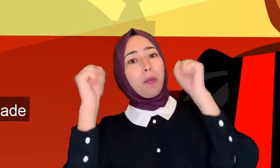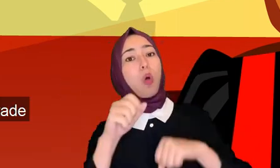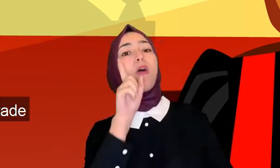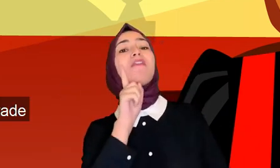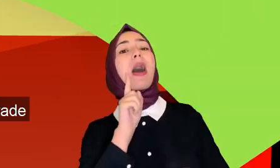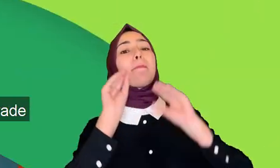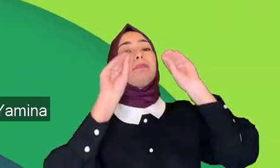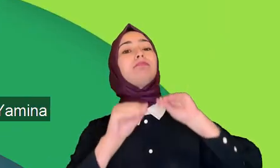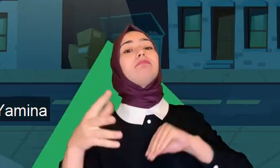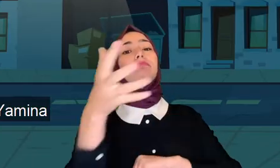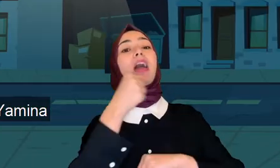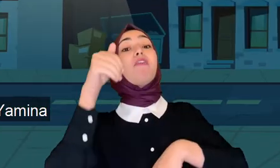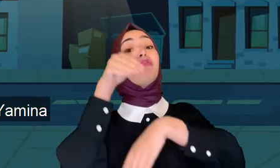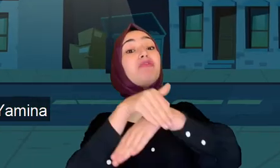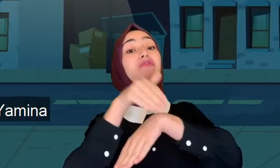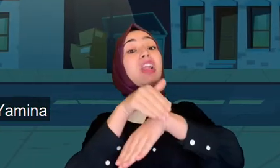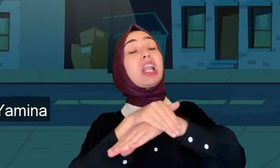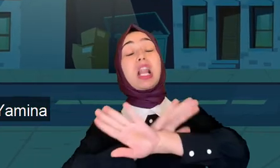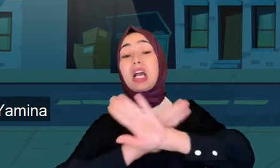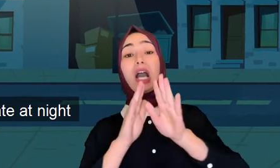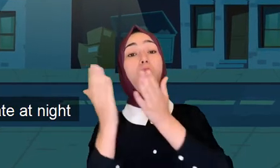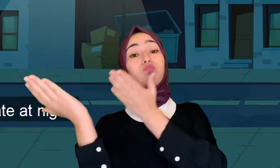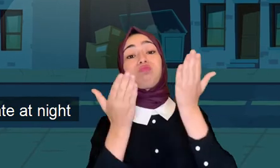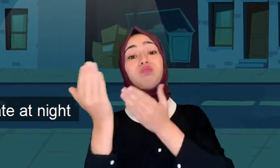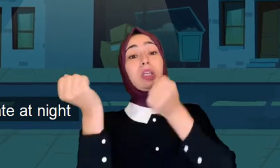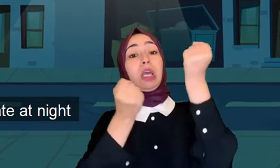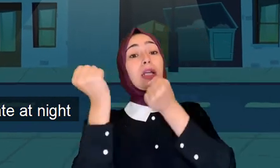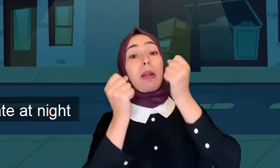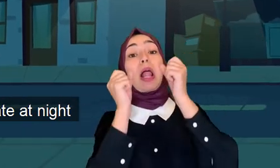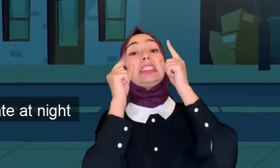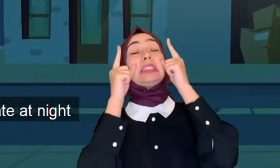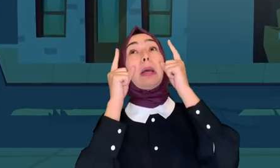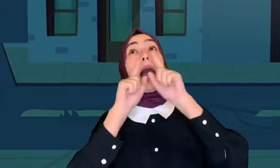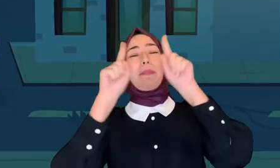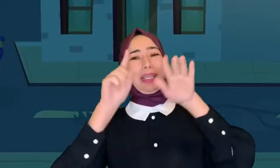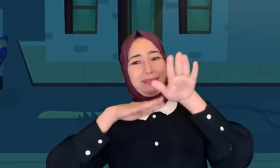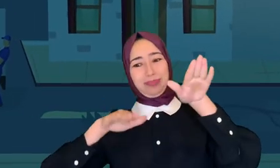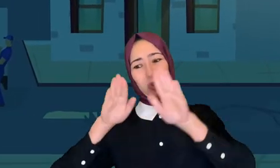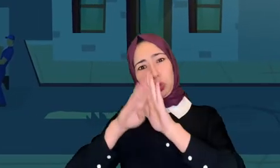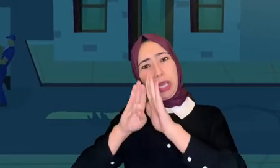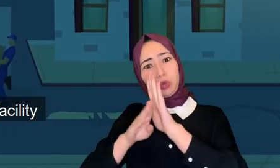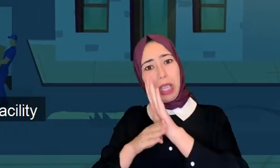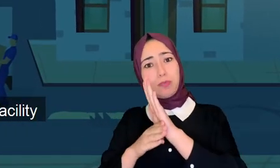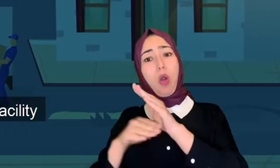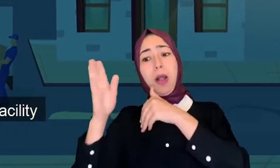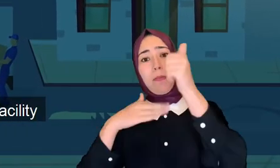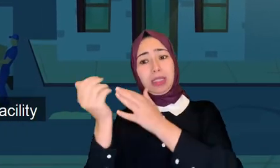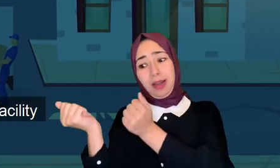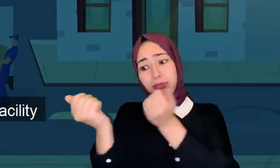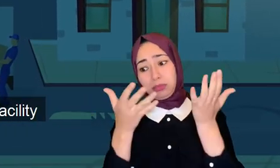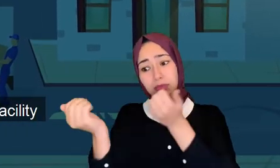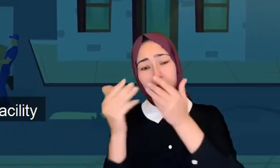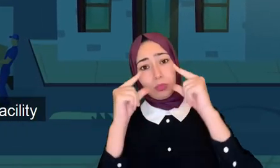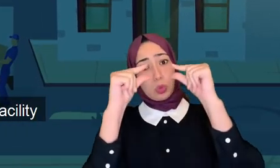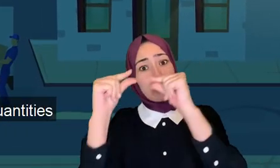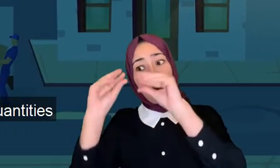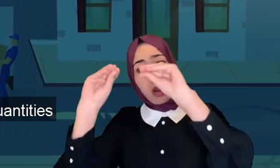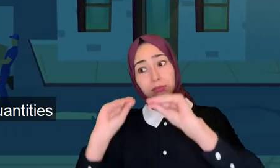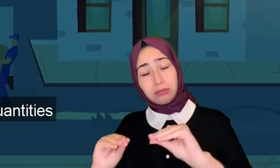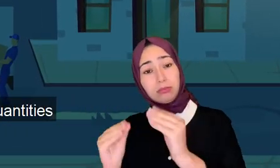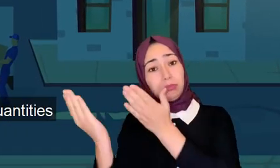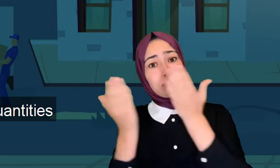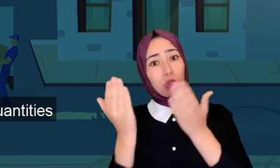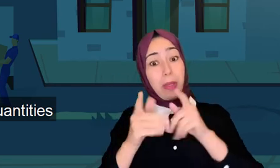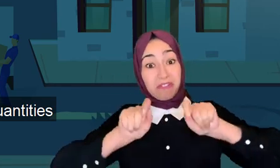الصناعة والتجارة. كانت تنجم تجبر يمينة على التزود في الليل المخر أو أصبح بكري أو التزود في مستودع آخر